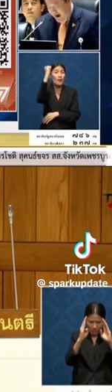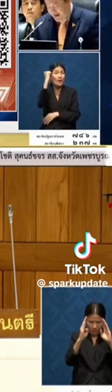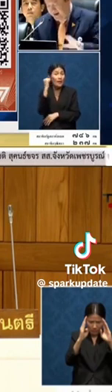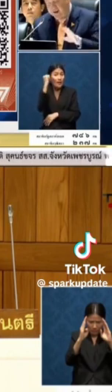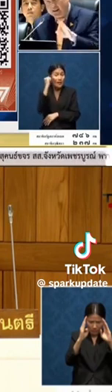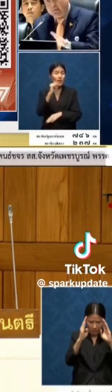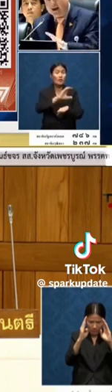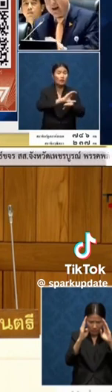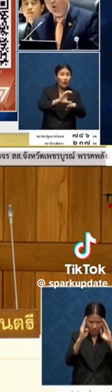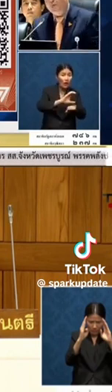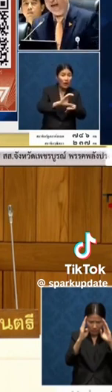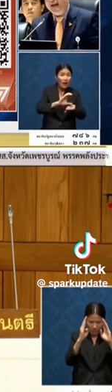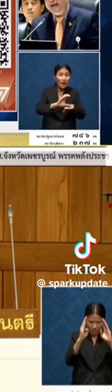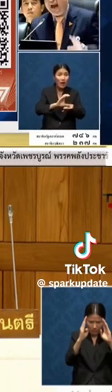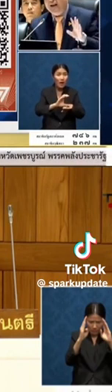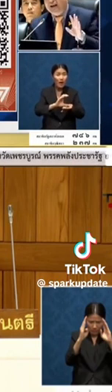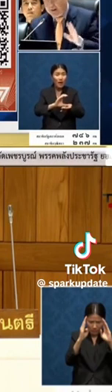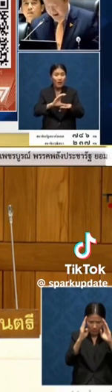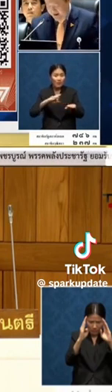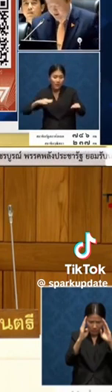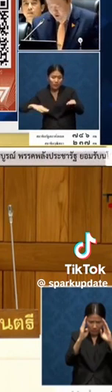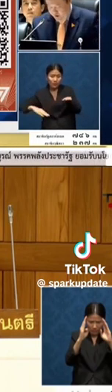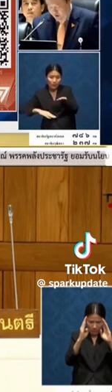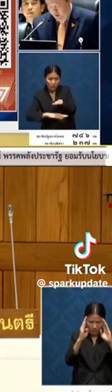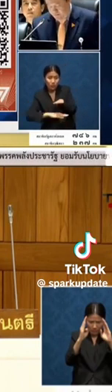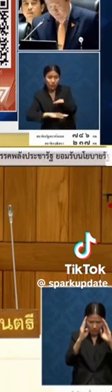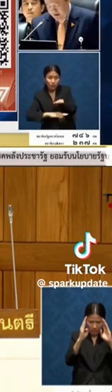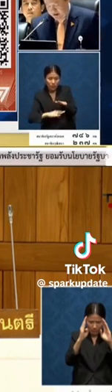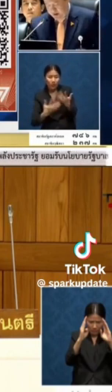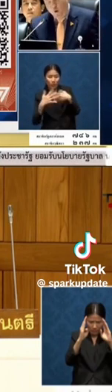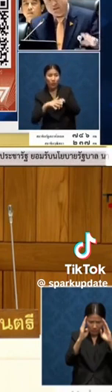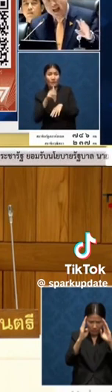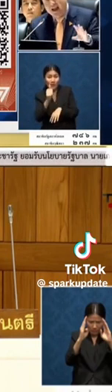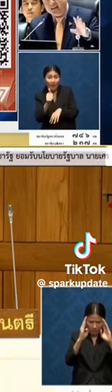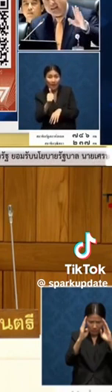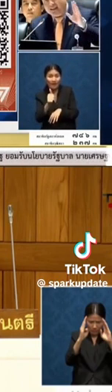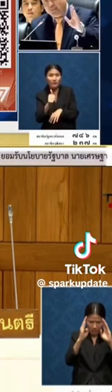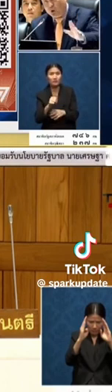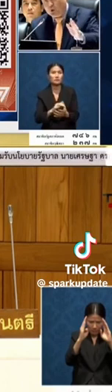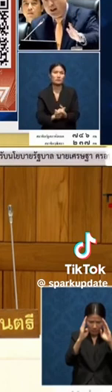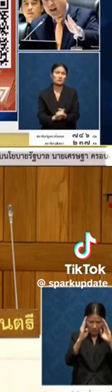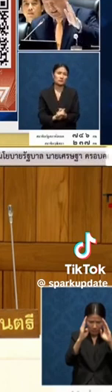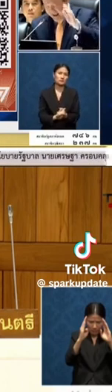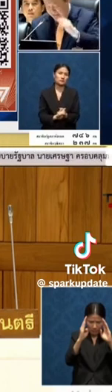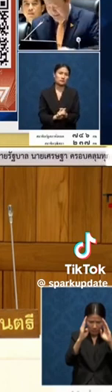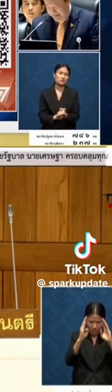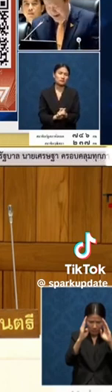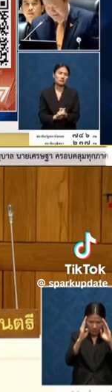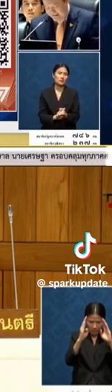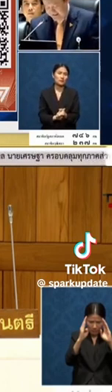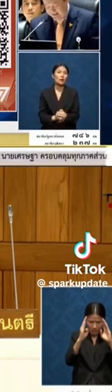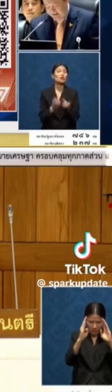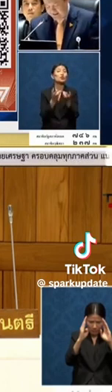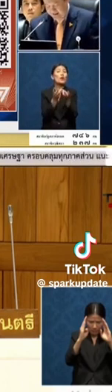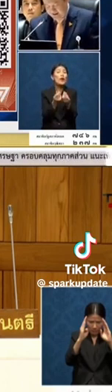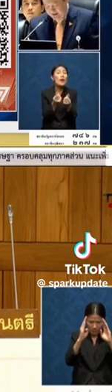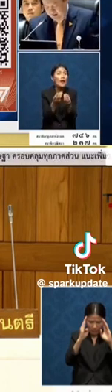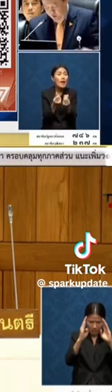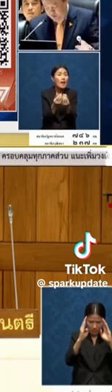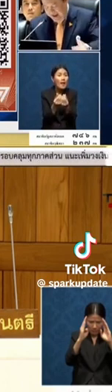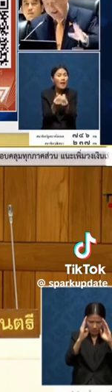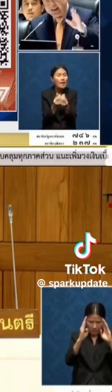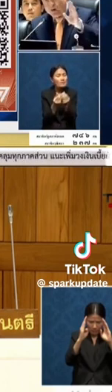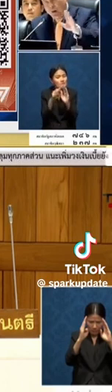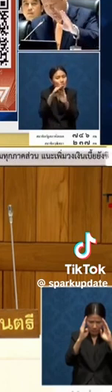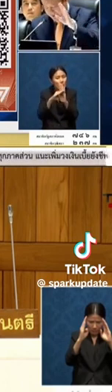ไฟฟ้าเนี่ยทำงานร่วมกันได้อย่างไร้รอยต่อโครงสร้างที่กำหนดตัวเลขอย่างมีฐานคิดโคร